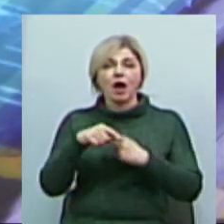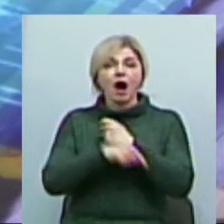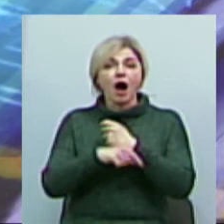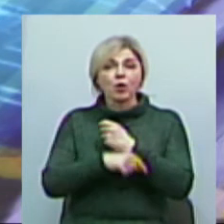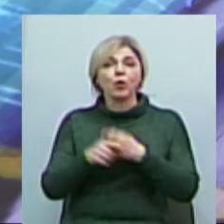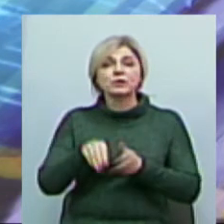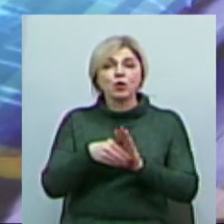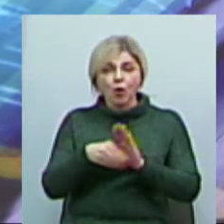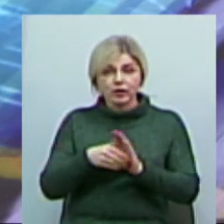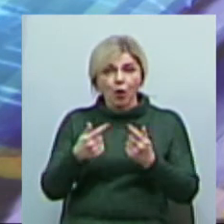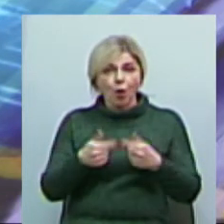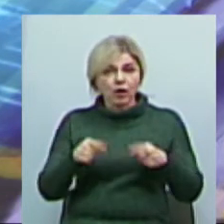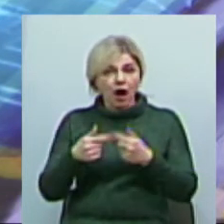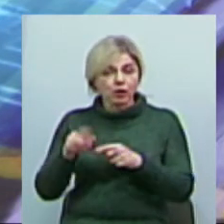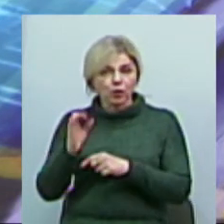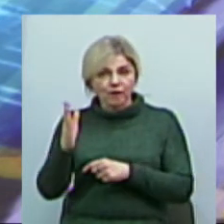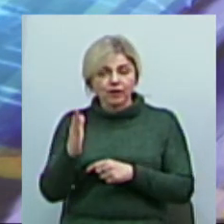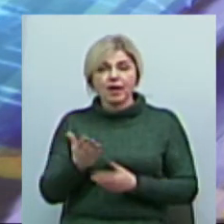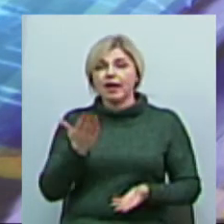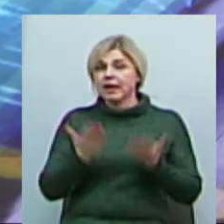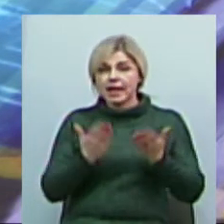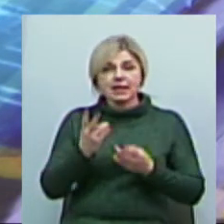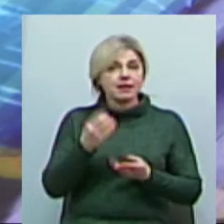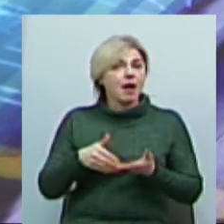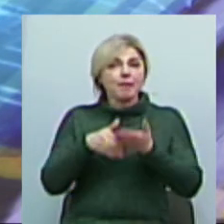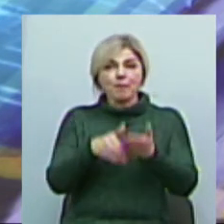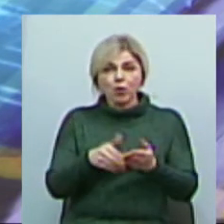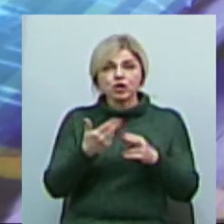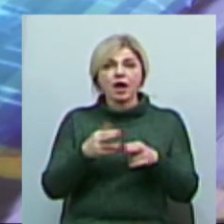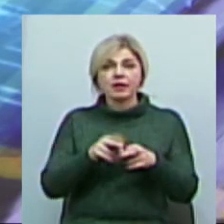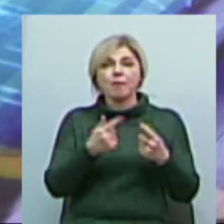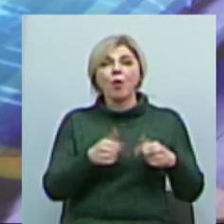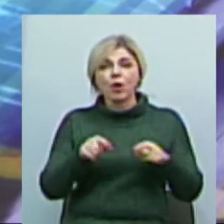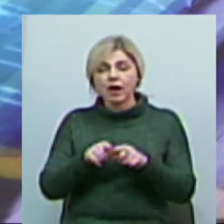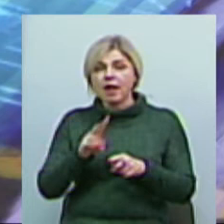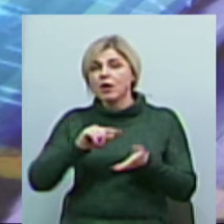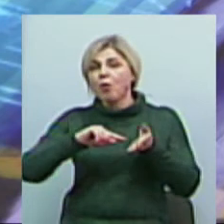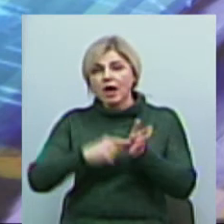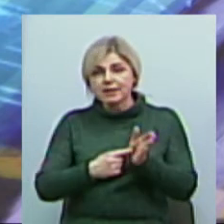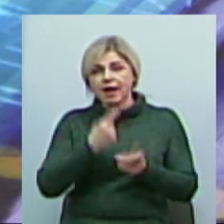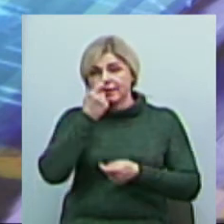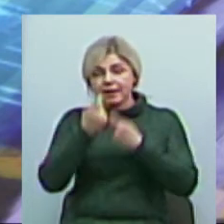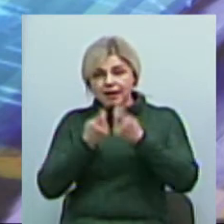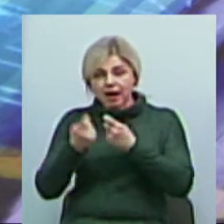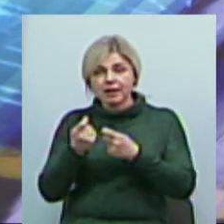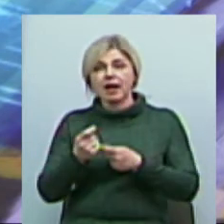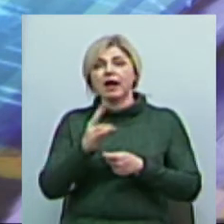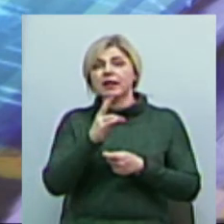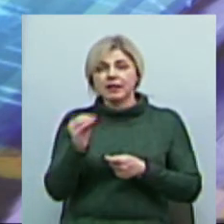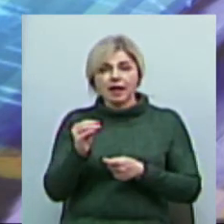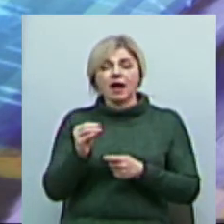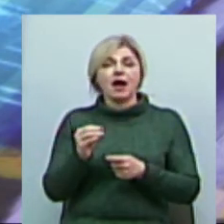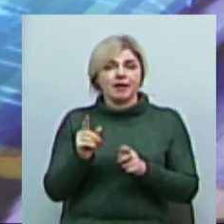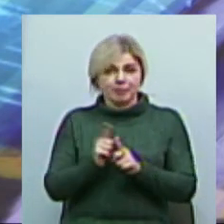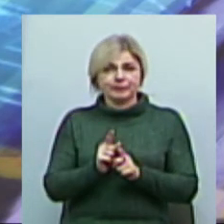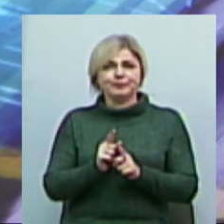нашему опыту, если не помочь этим органам, не указать на детали, не сподвигнуть их, эту бюрократическую машину,